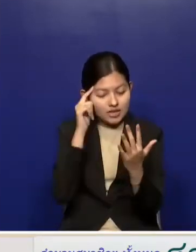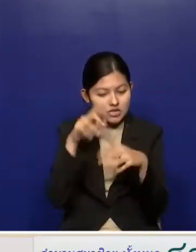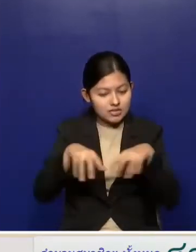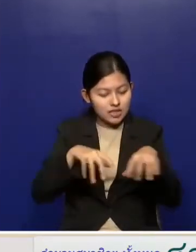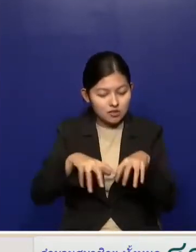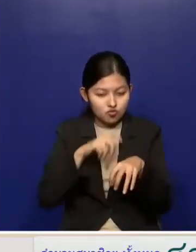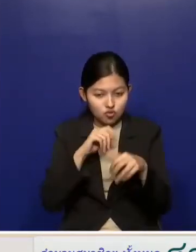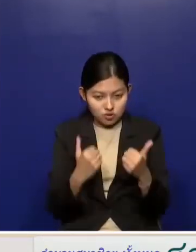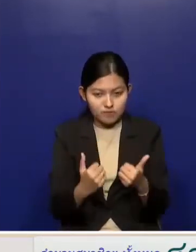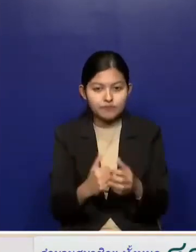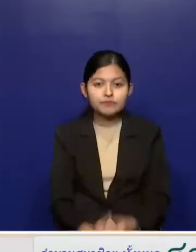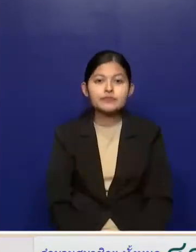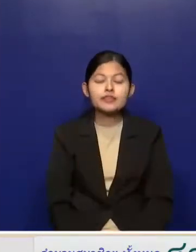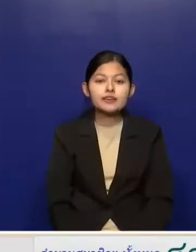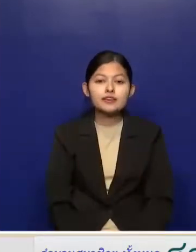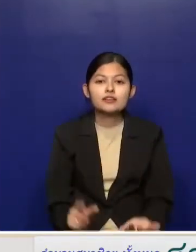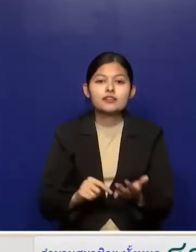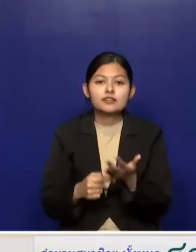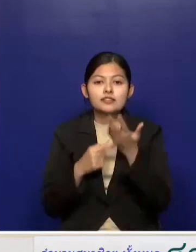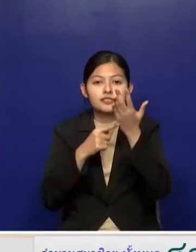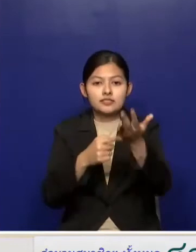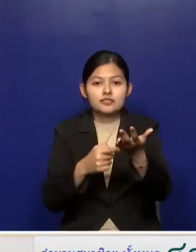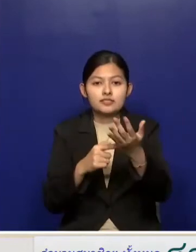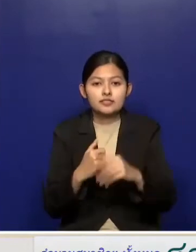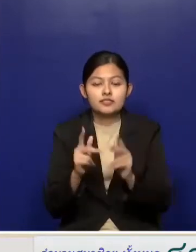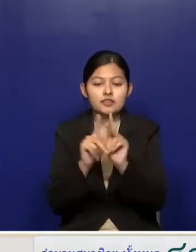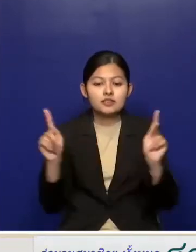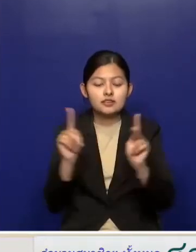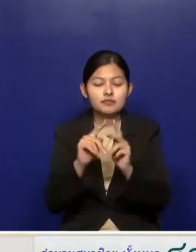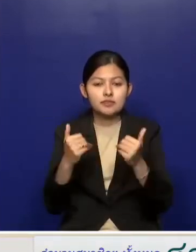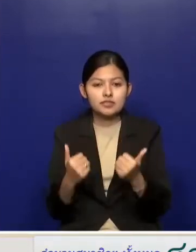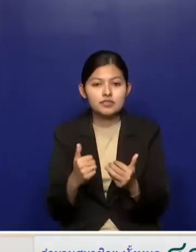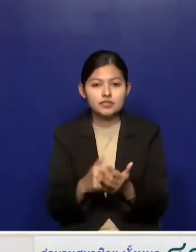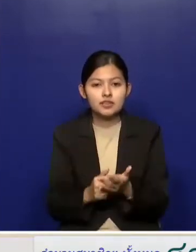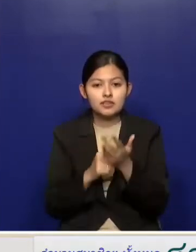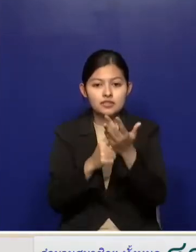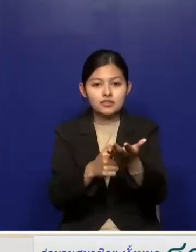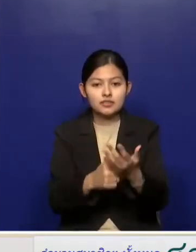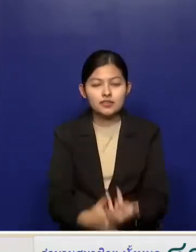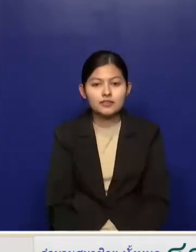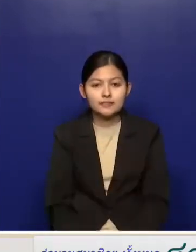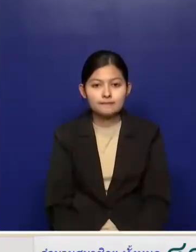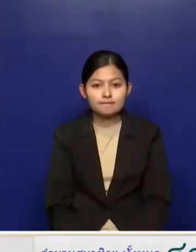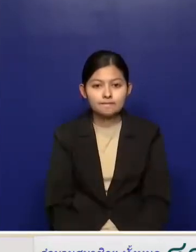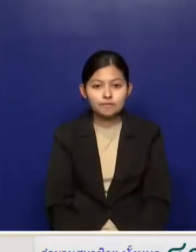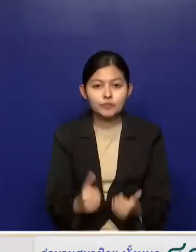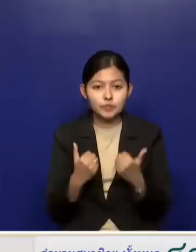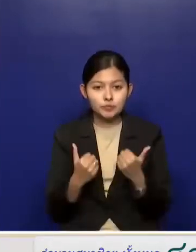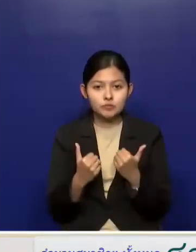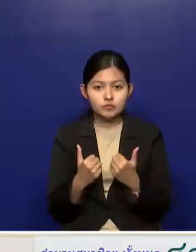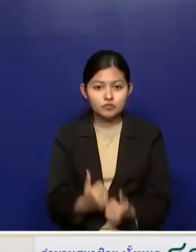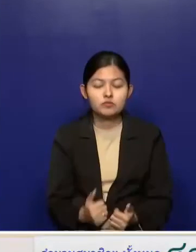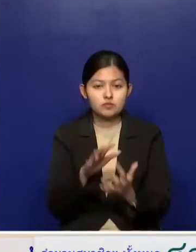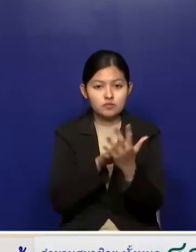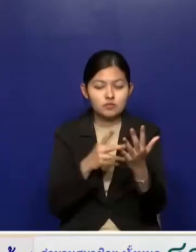ข้อเสนอแ่ของกมาธิการเราทมต่อในเรื่องนี้ ปัจุบันนี้ในแผน